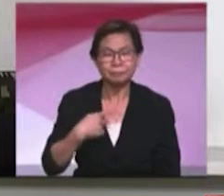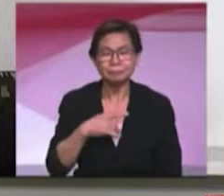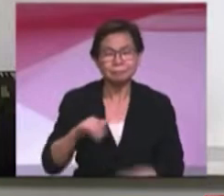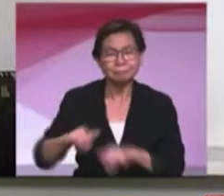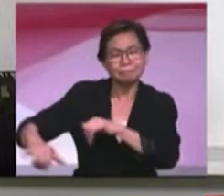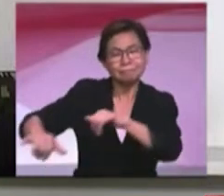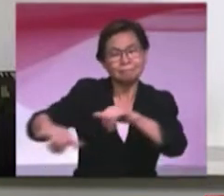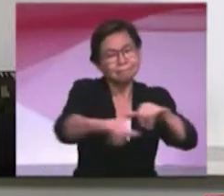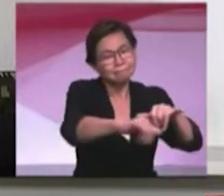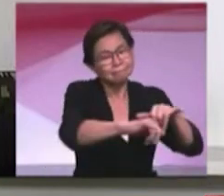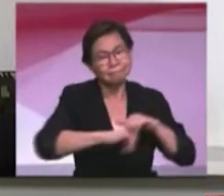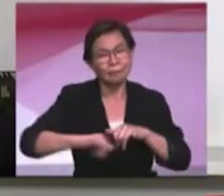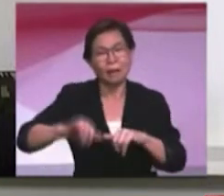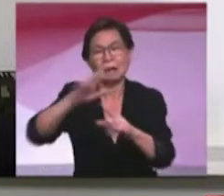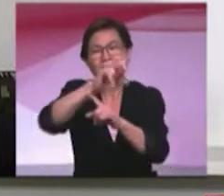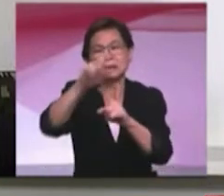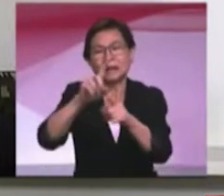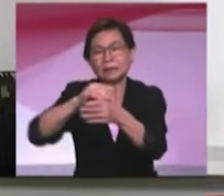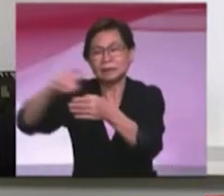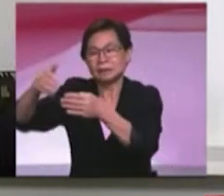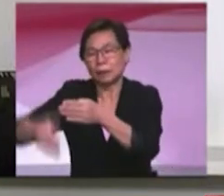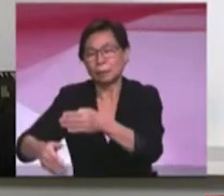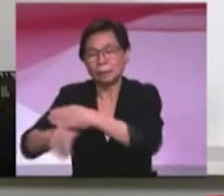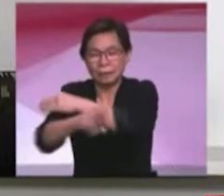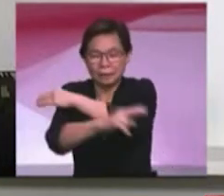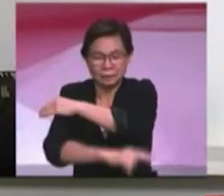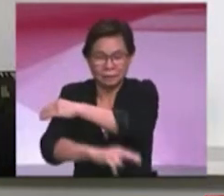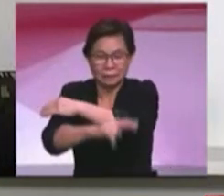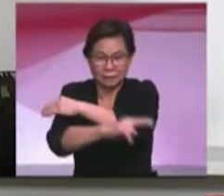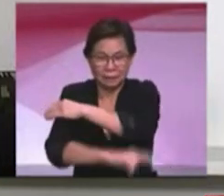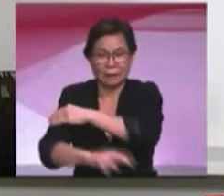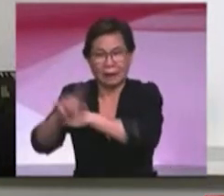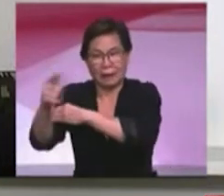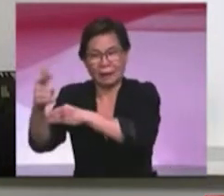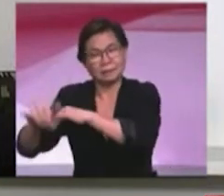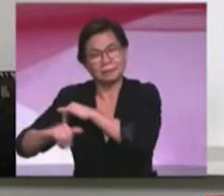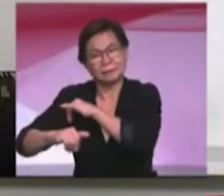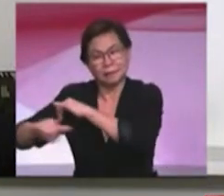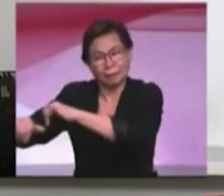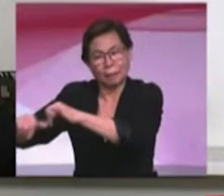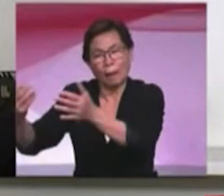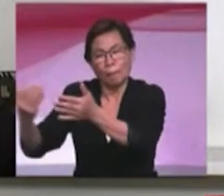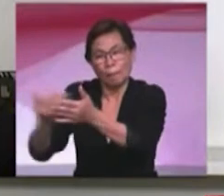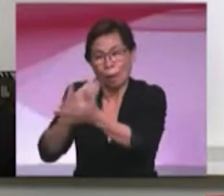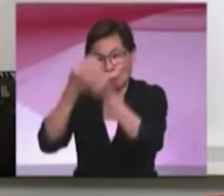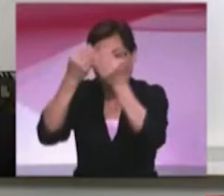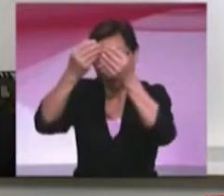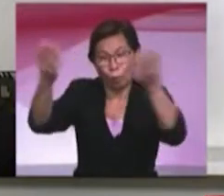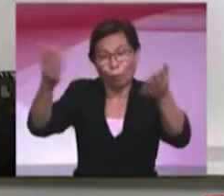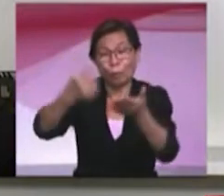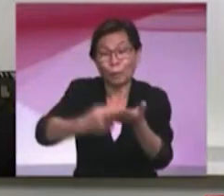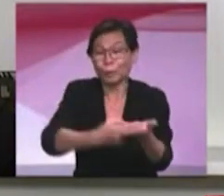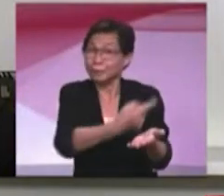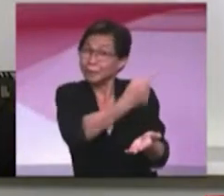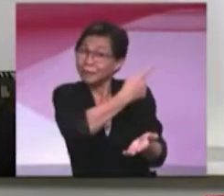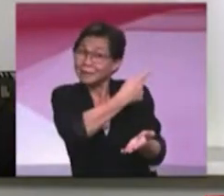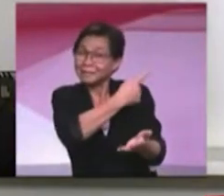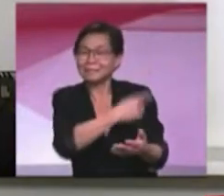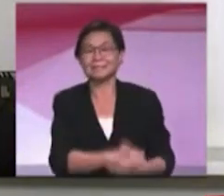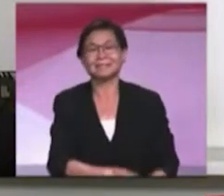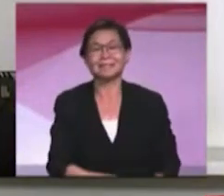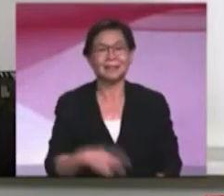yang kita seragamkan dengan tarikh tamat di negeri-negeri lain yang baru diumumkan minggu